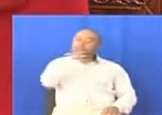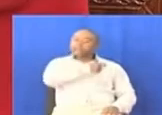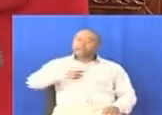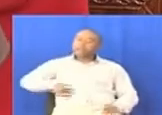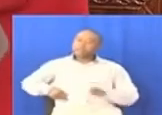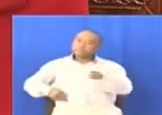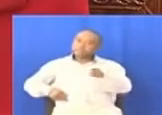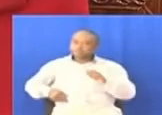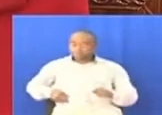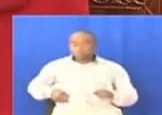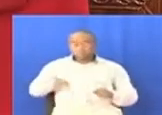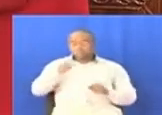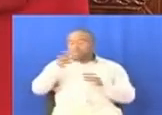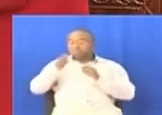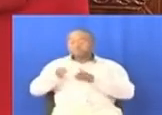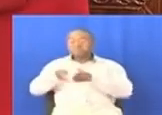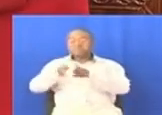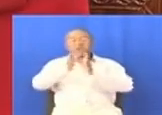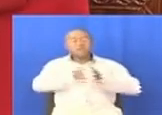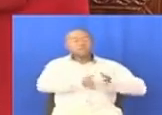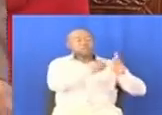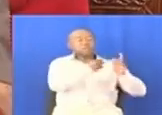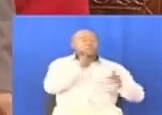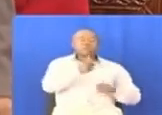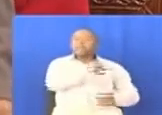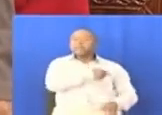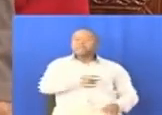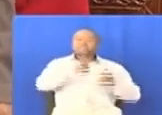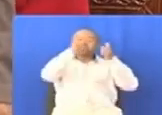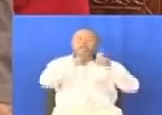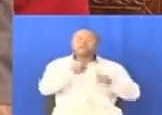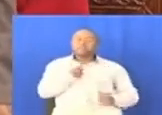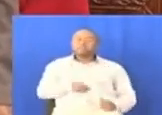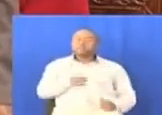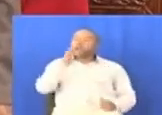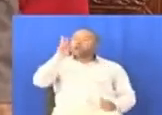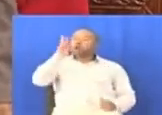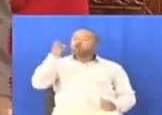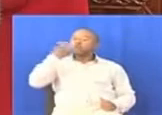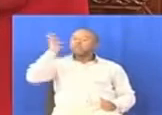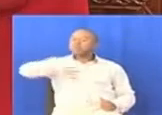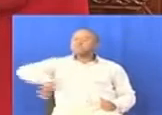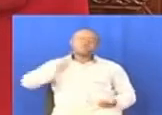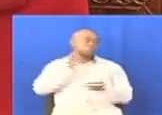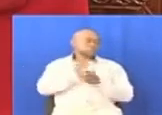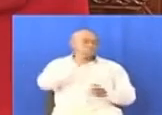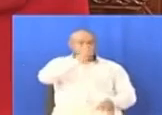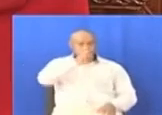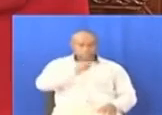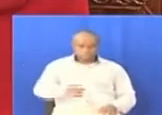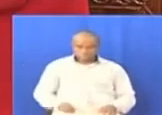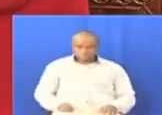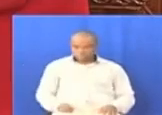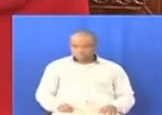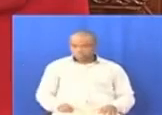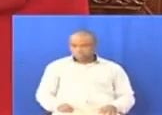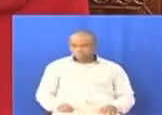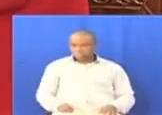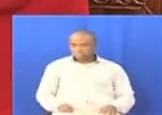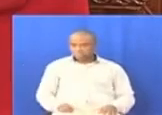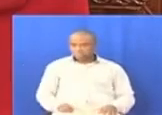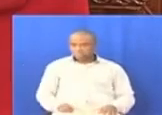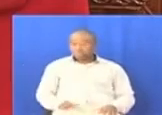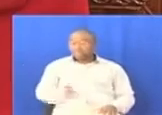Wako watu mtaani wanatangaza rais kasema corona imekwisha. Si kweli. Na ndicho alichosema